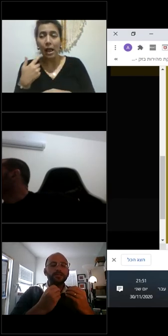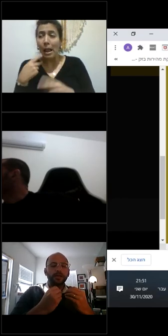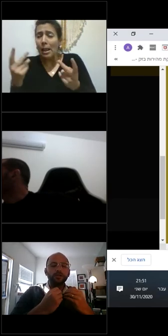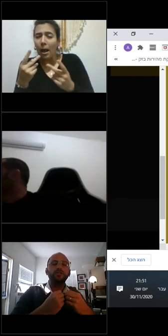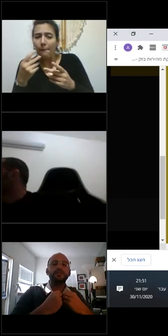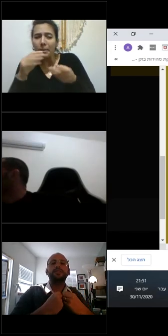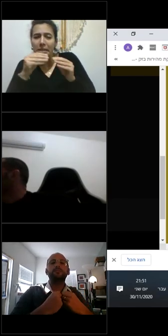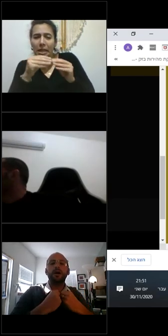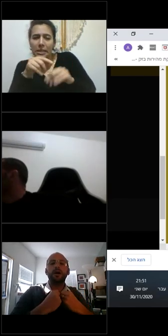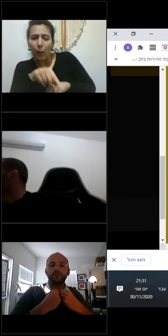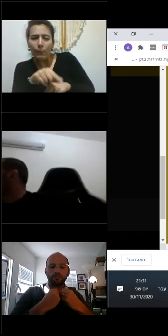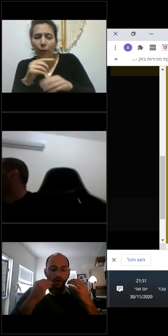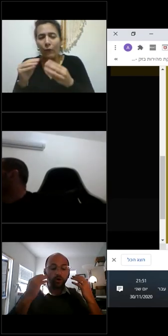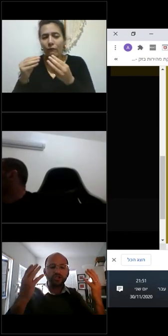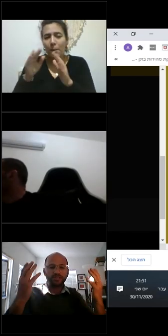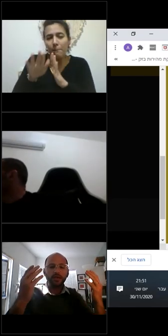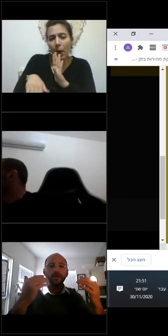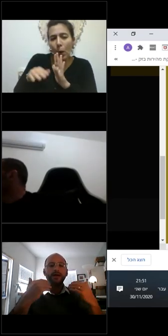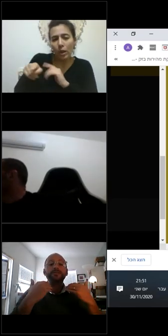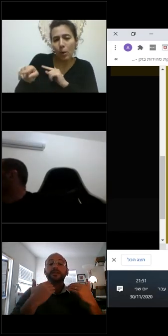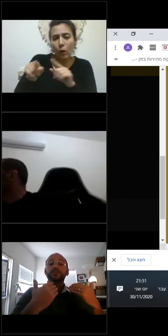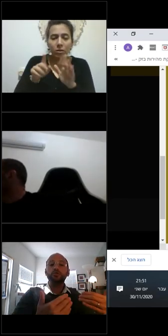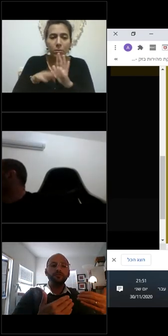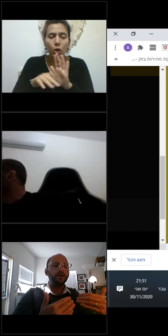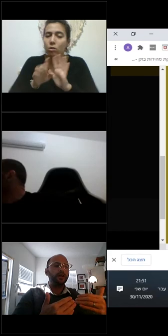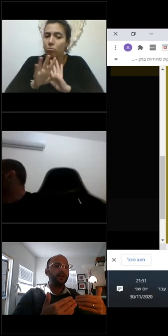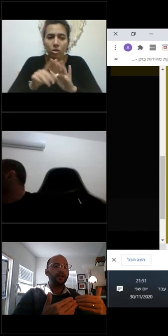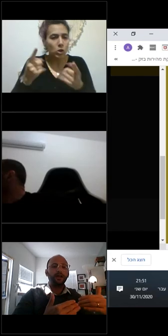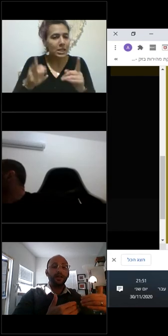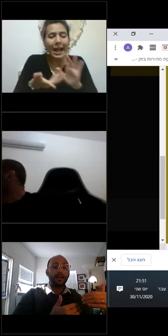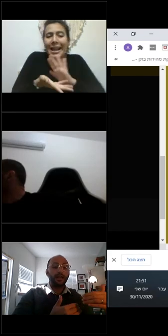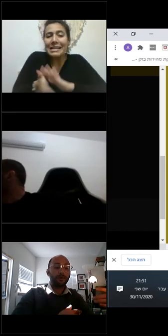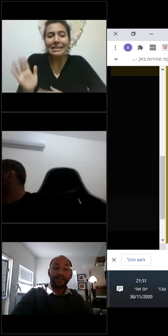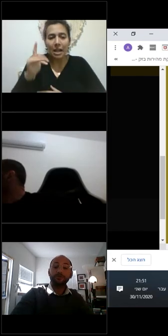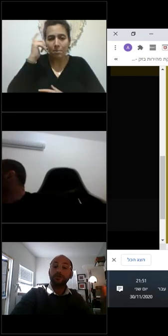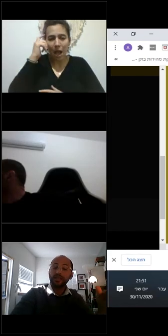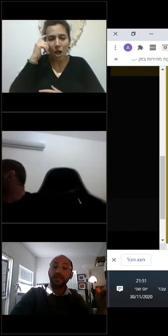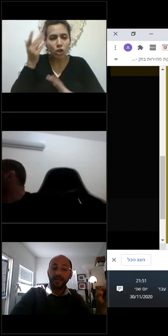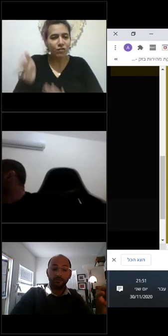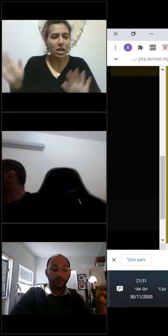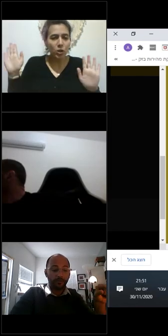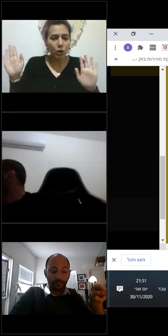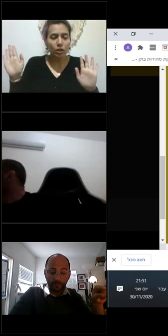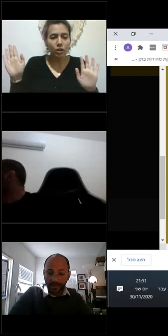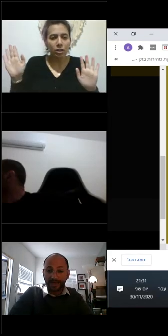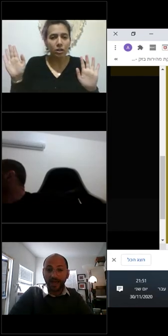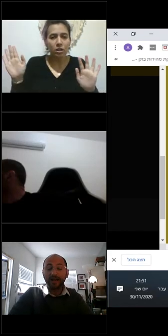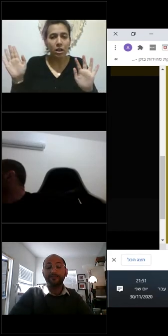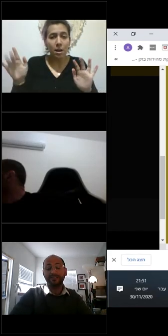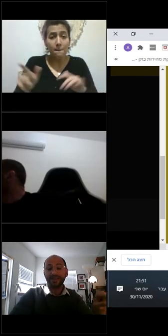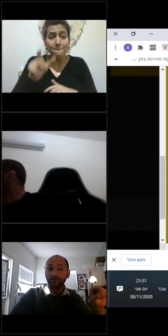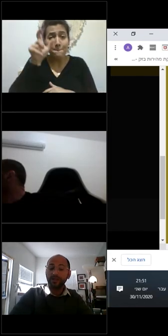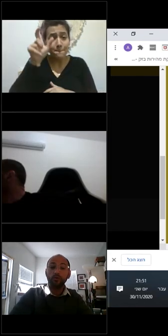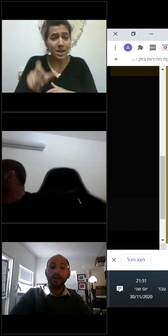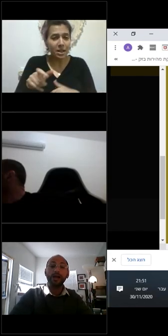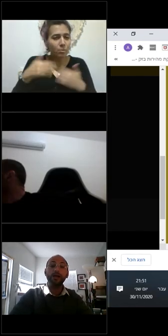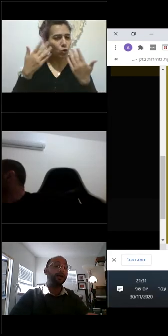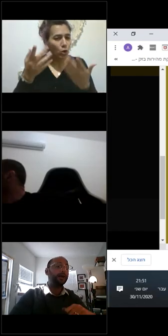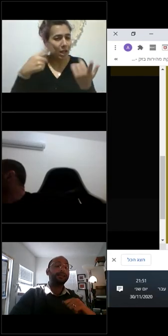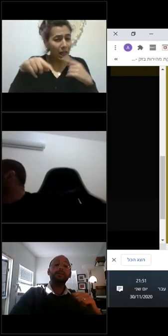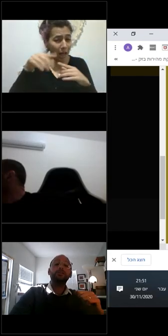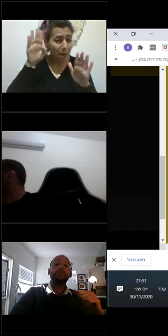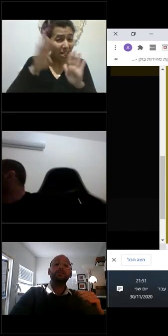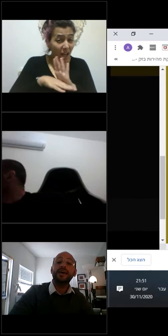שאנחנו נדבר על כמה זה חשוב לצאת מהראש הזה, כמה זה חשוב לבן אדם שנותן לכם הנחה ועשה עבודה